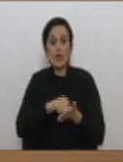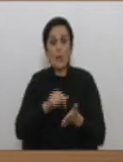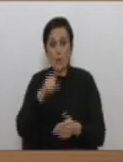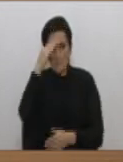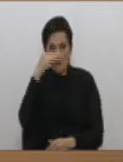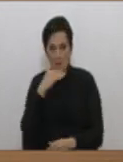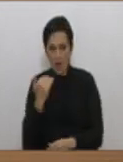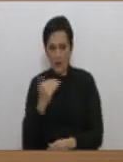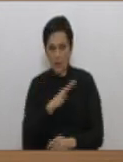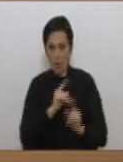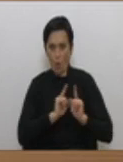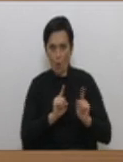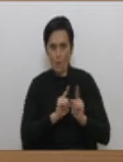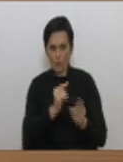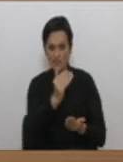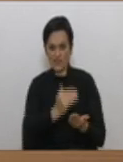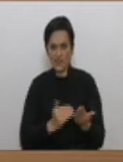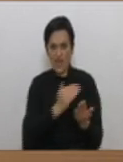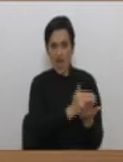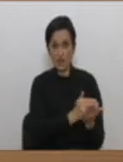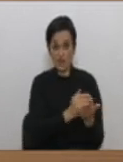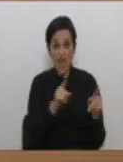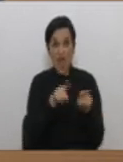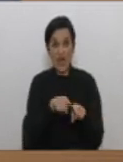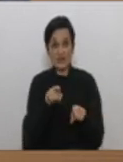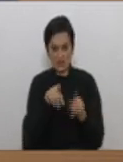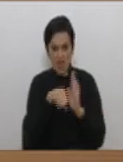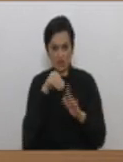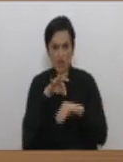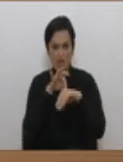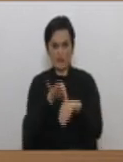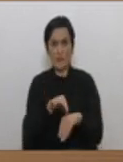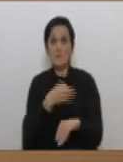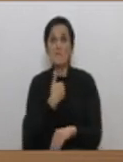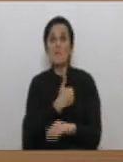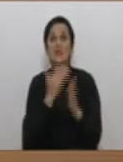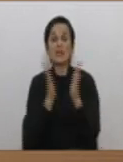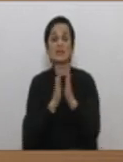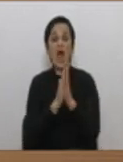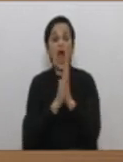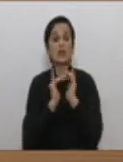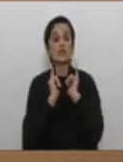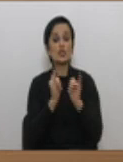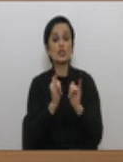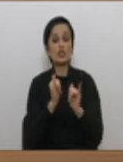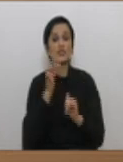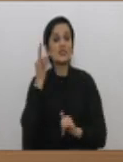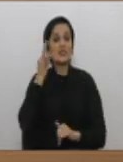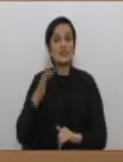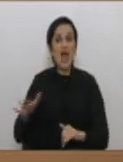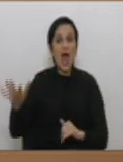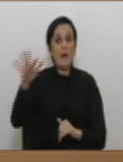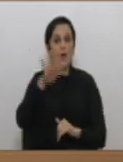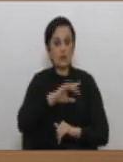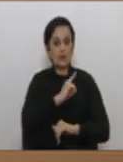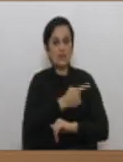iqo opozitsiis siashi. Ai eseti archevnebis chaataris, me minda rom patashi daukra im zalovnebs samegrelodan romsats